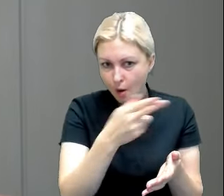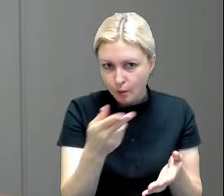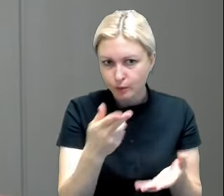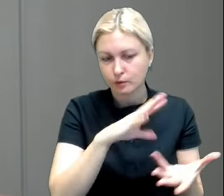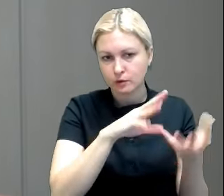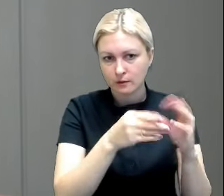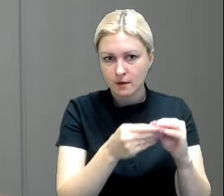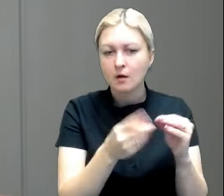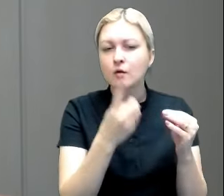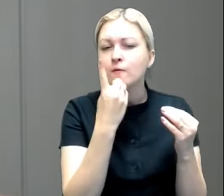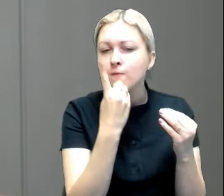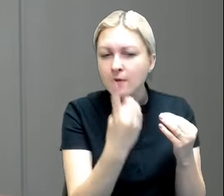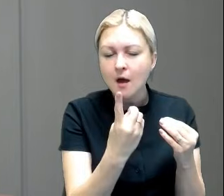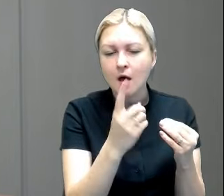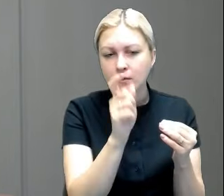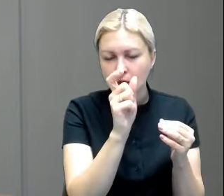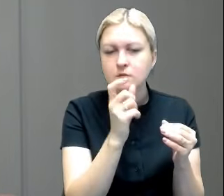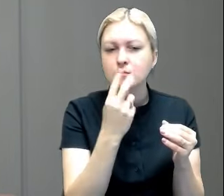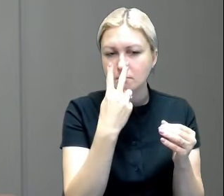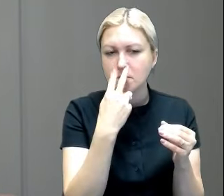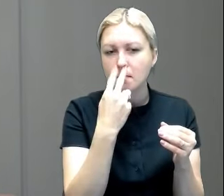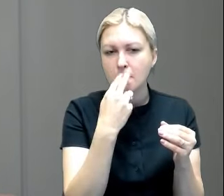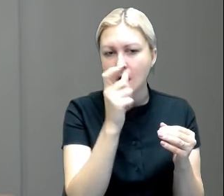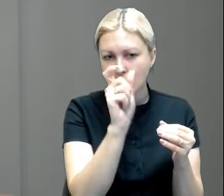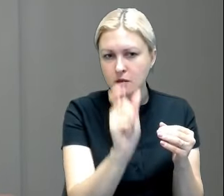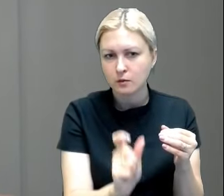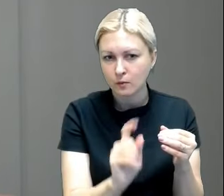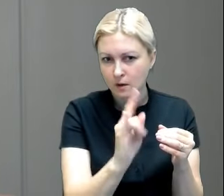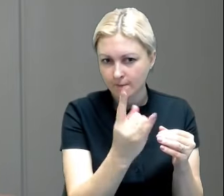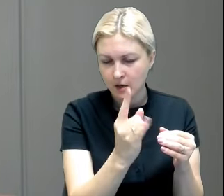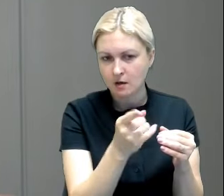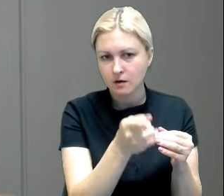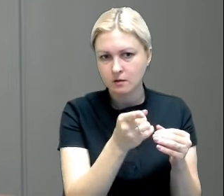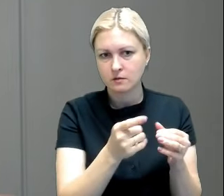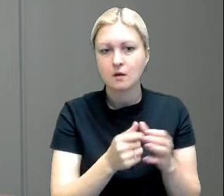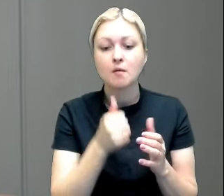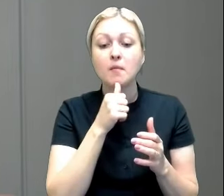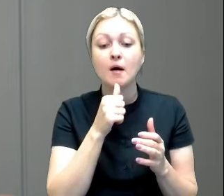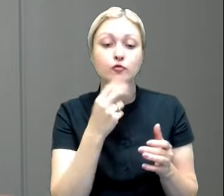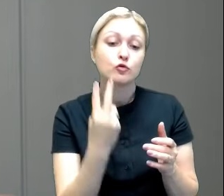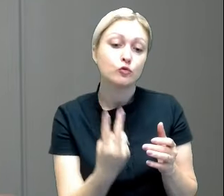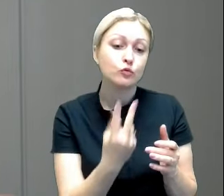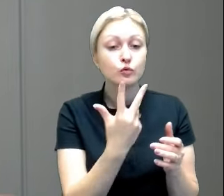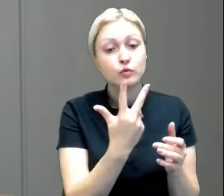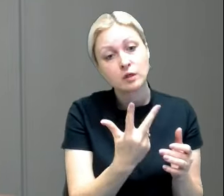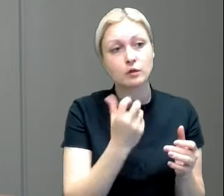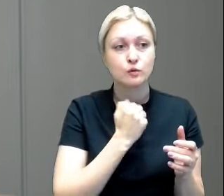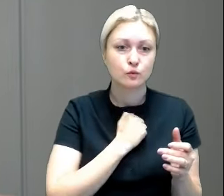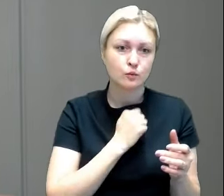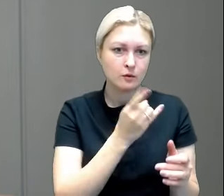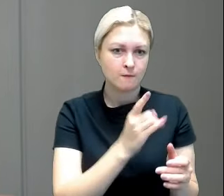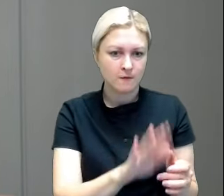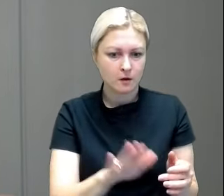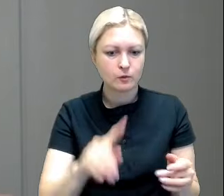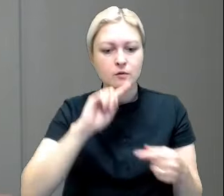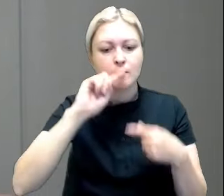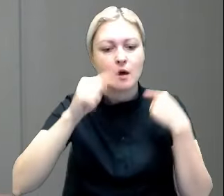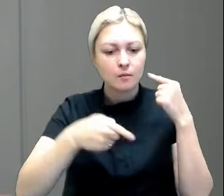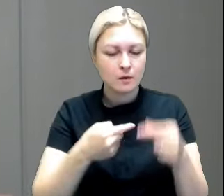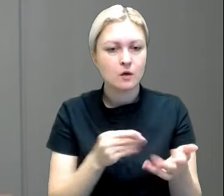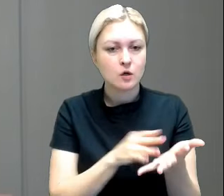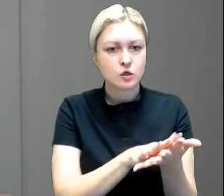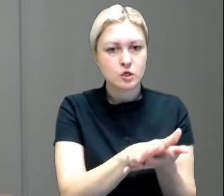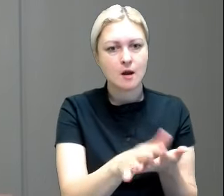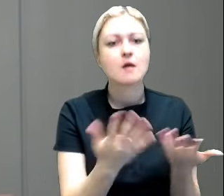už vieną pradinuką jeigu šeima turi du pradinukus suskaičiuot ko gero nesunku kiek šia per metus gali išleisti